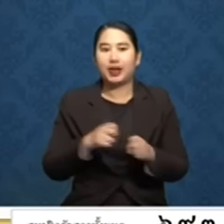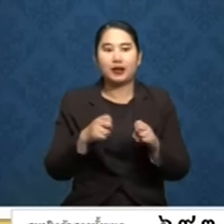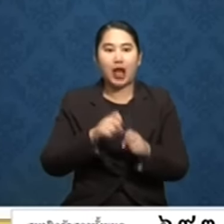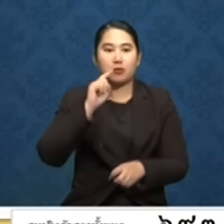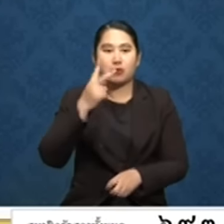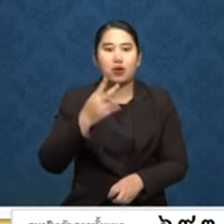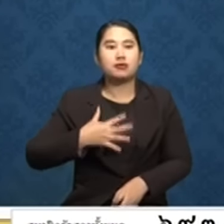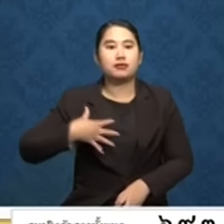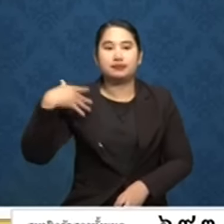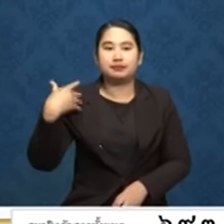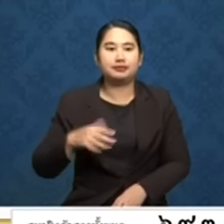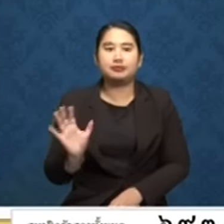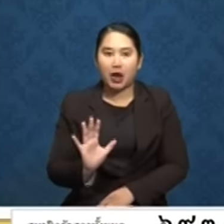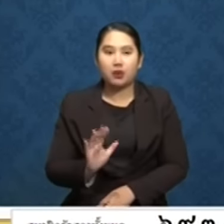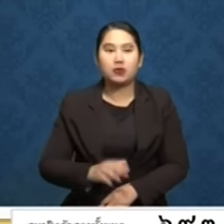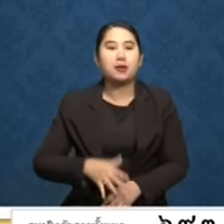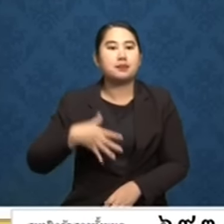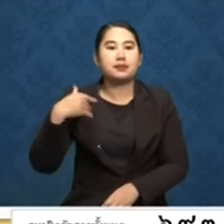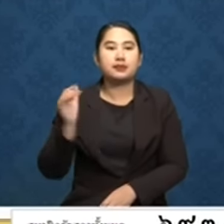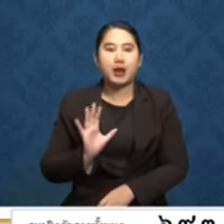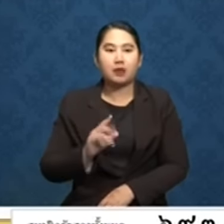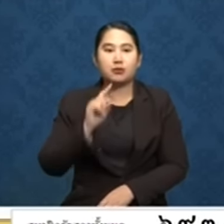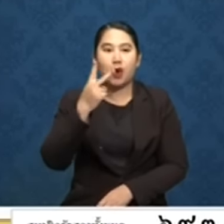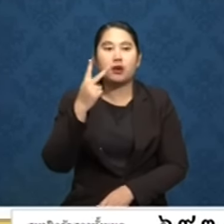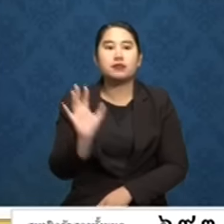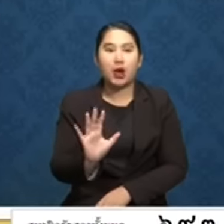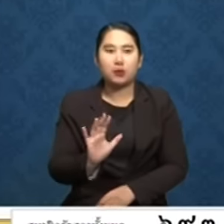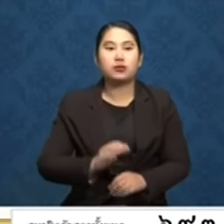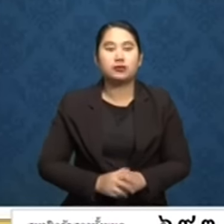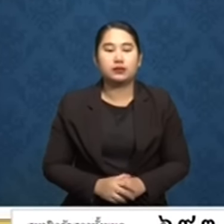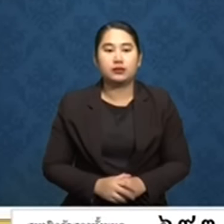ต้องไม่เกิดขึ้นอีกต้องไม่เกิดขึ้นอีก